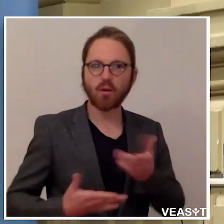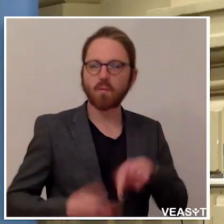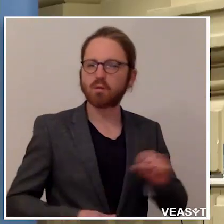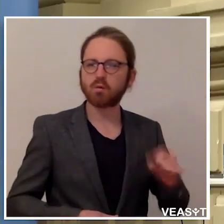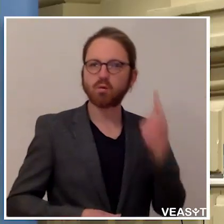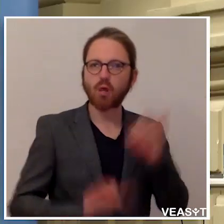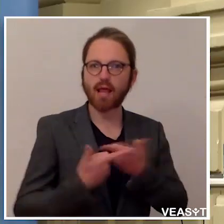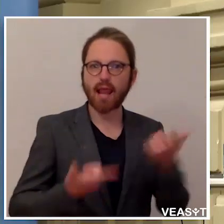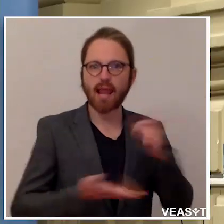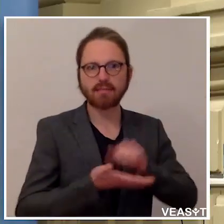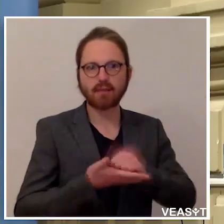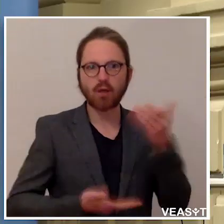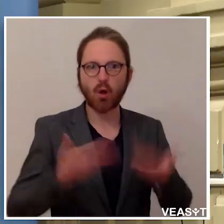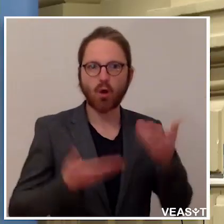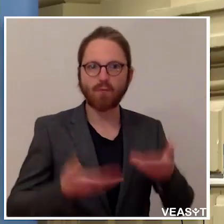Herzlich willkommen zu dieser